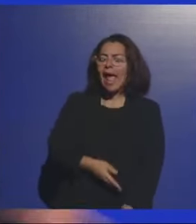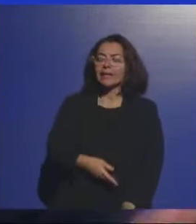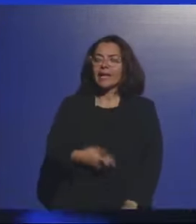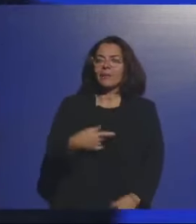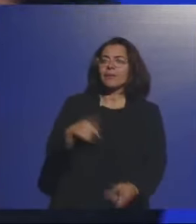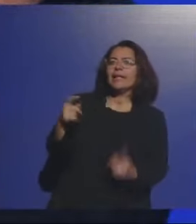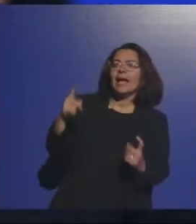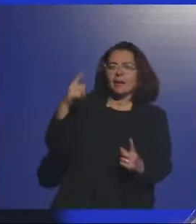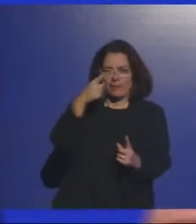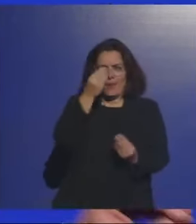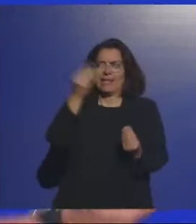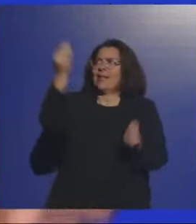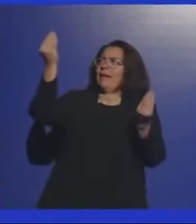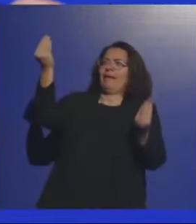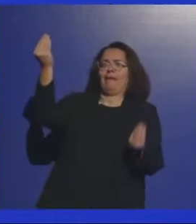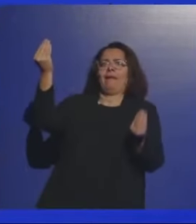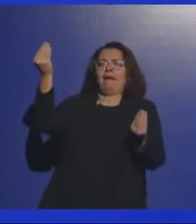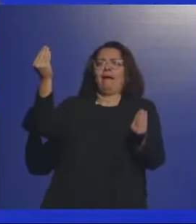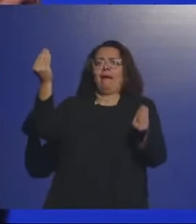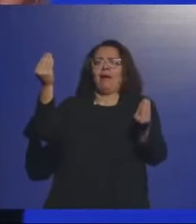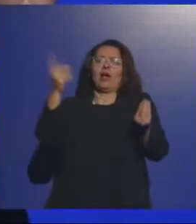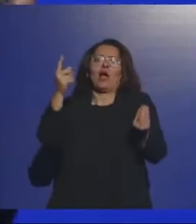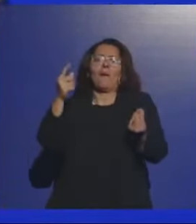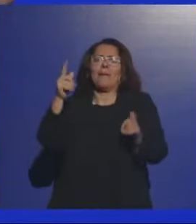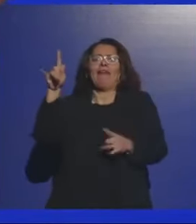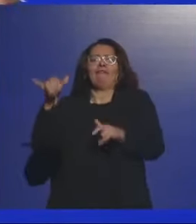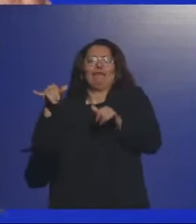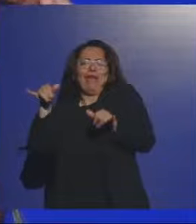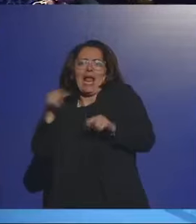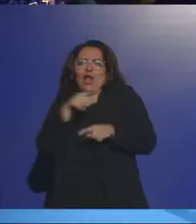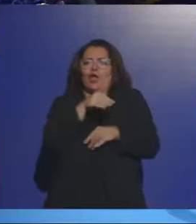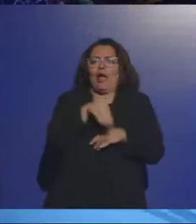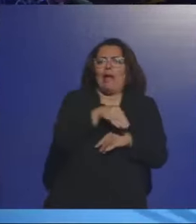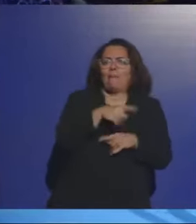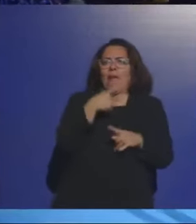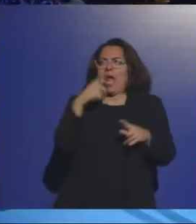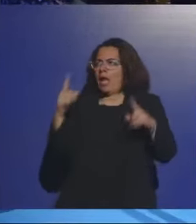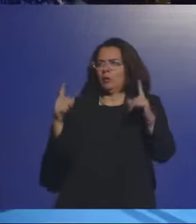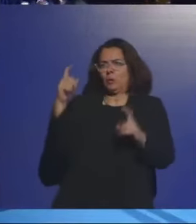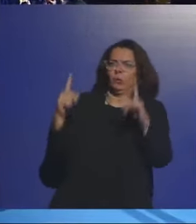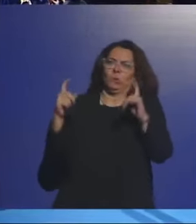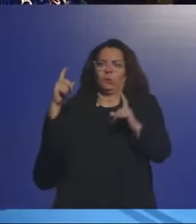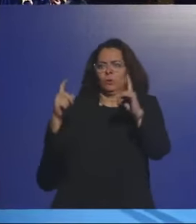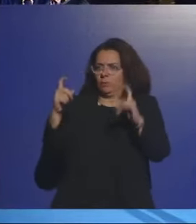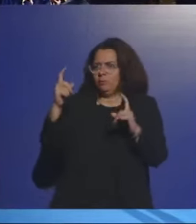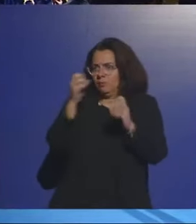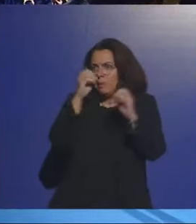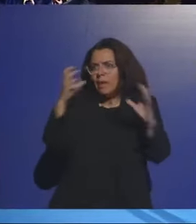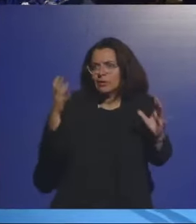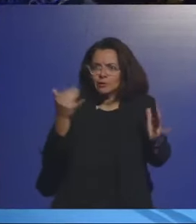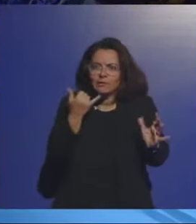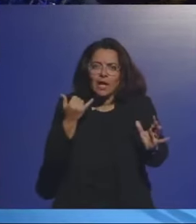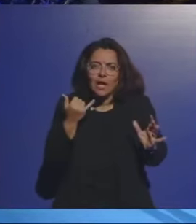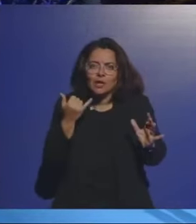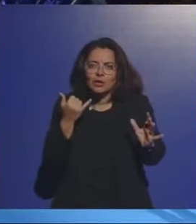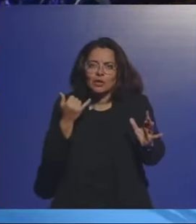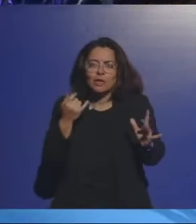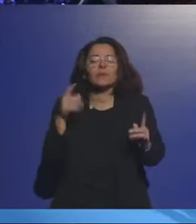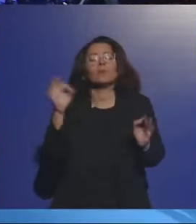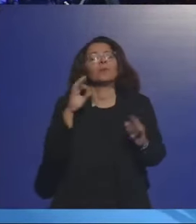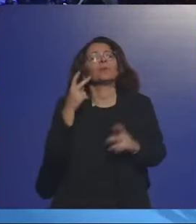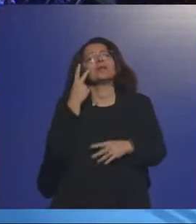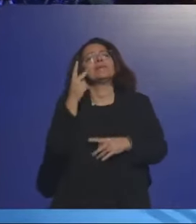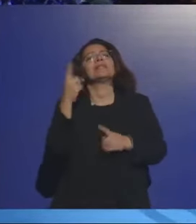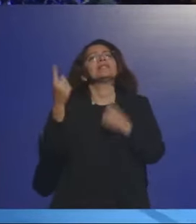immaginate questo Veneto e questo Campano che accollano tra di loro siamo in